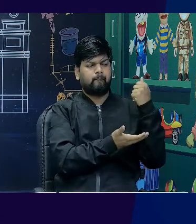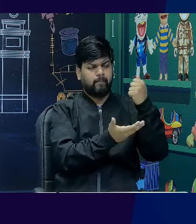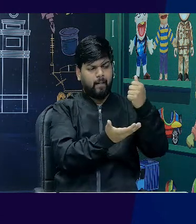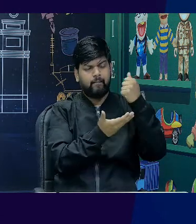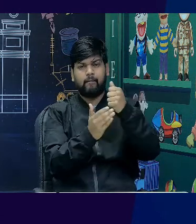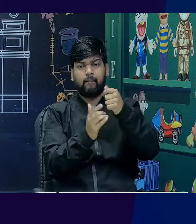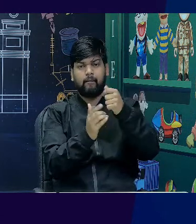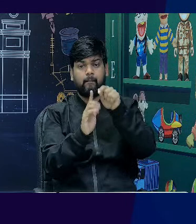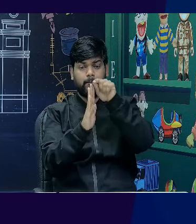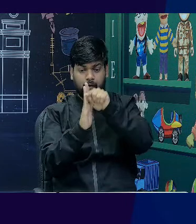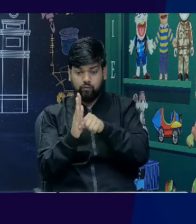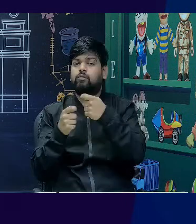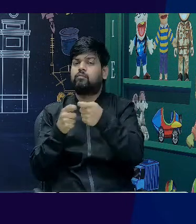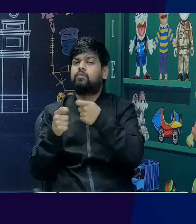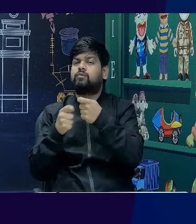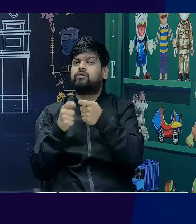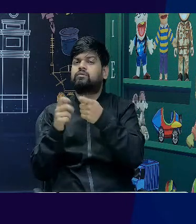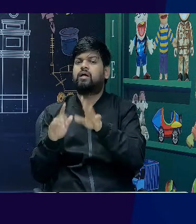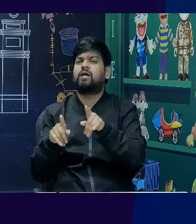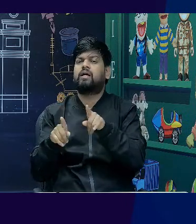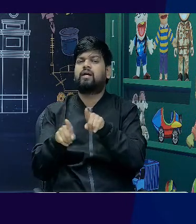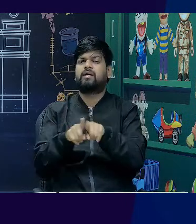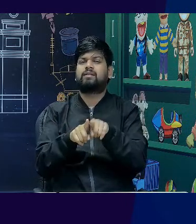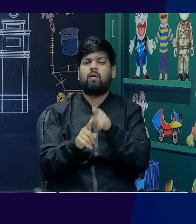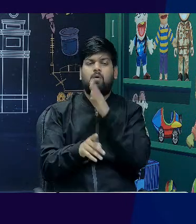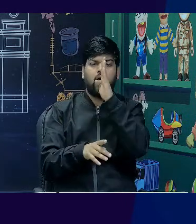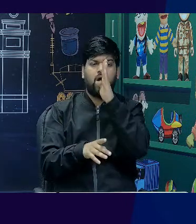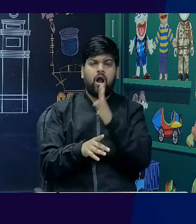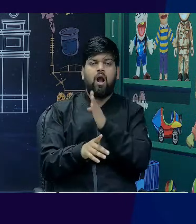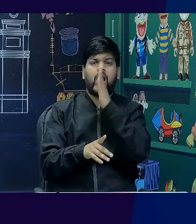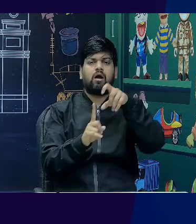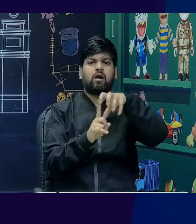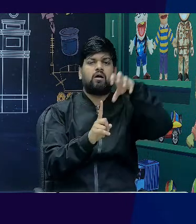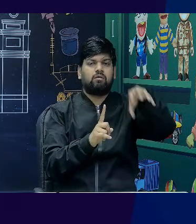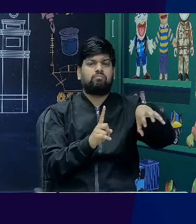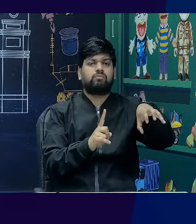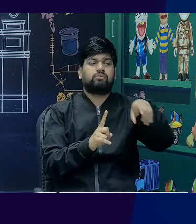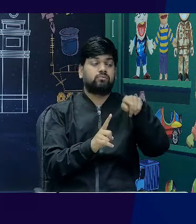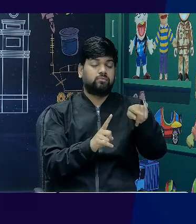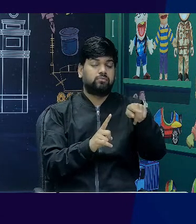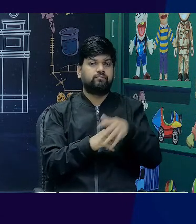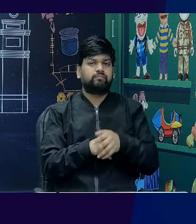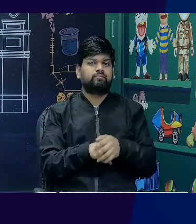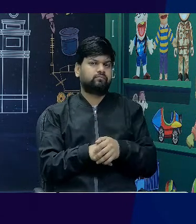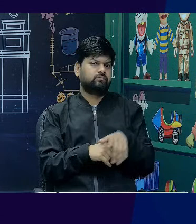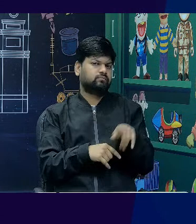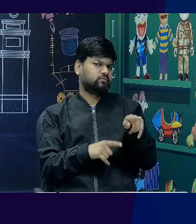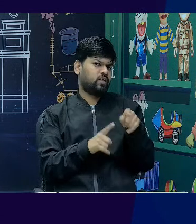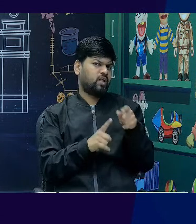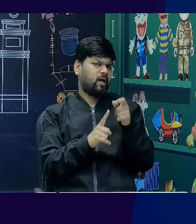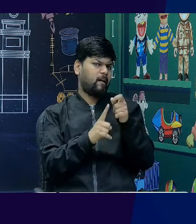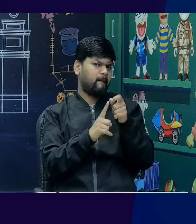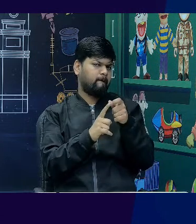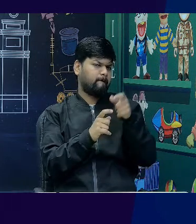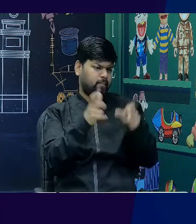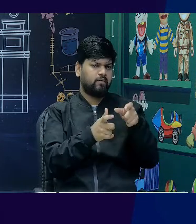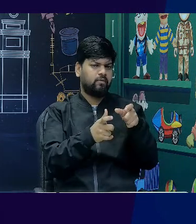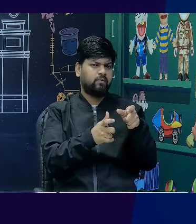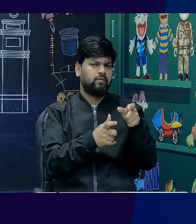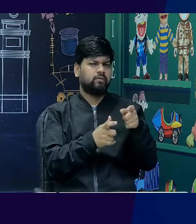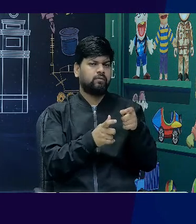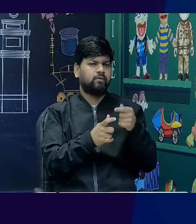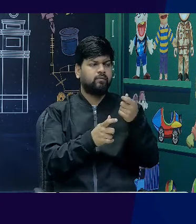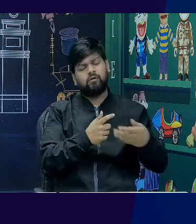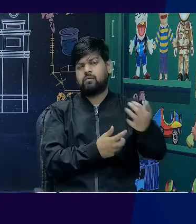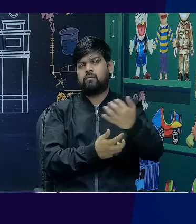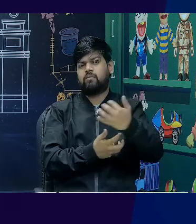सो गवर्नमेंट ensures that the expenditure and revenue of these public enterprises is managed. The next is economic